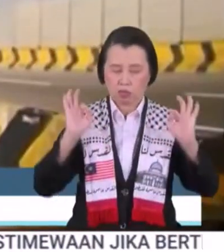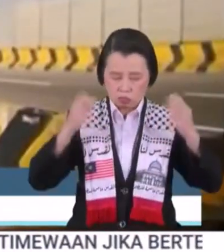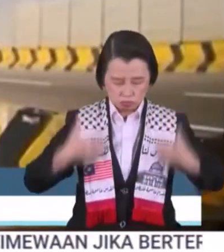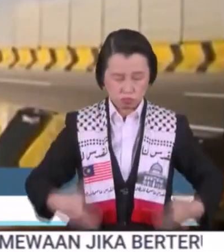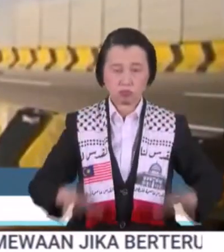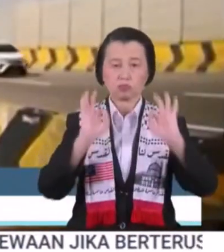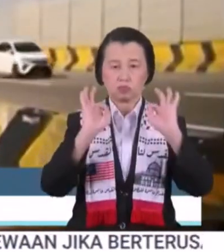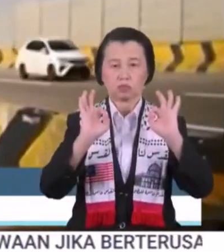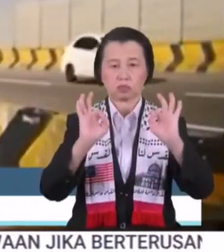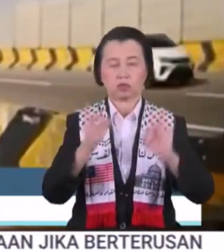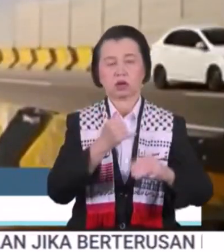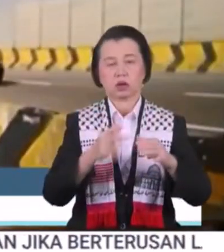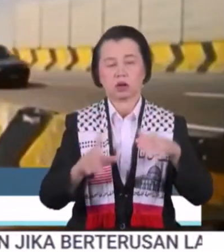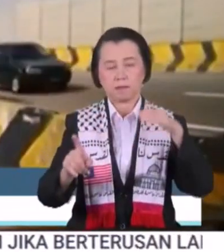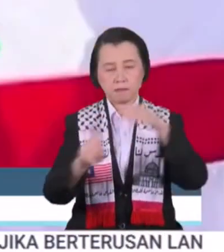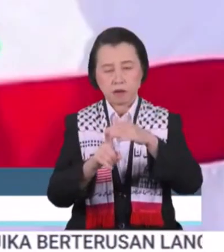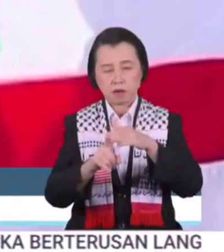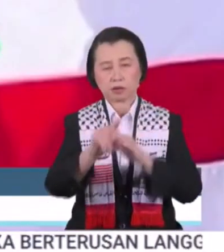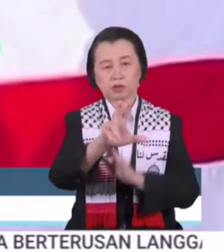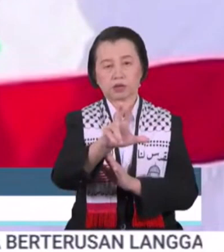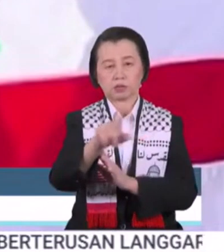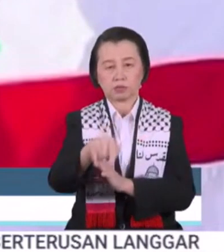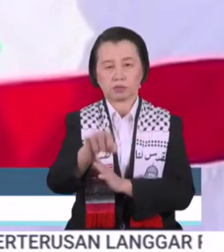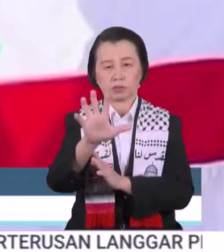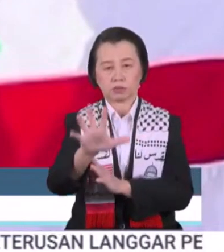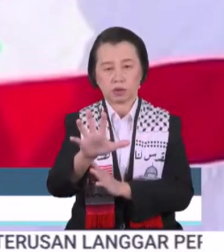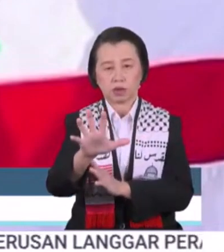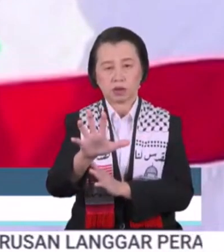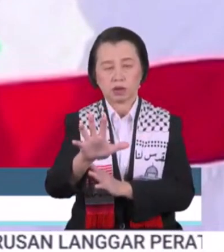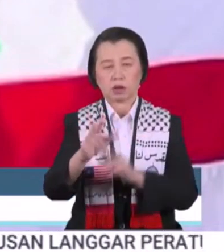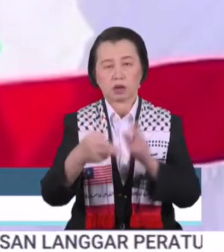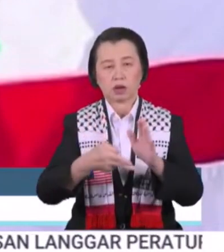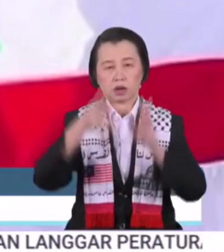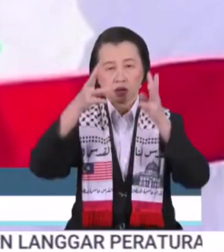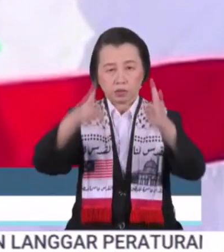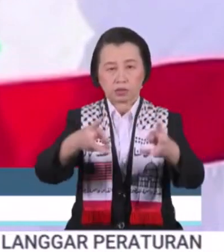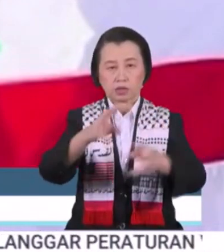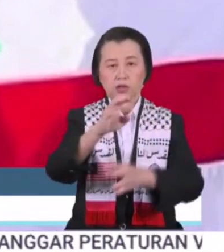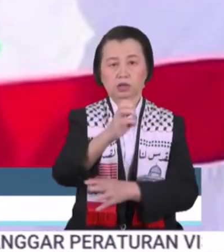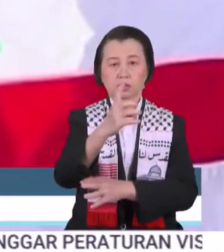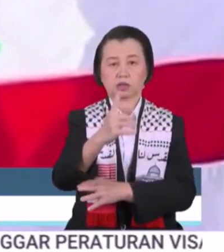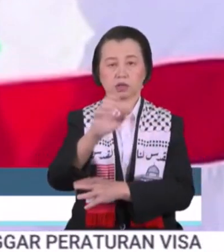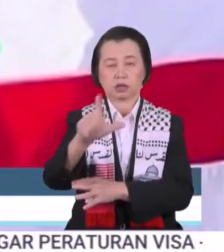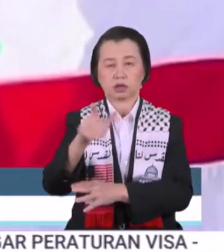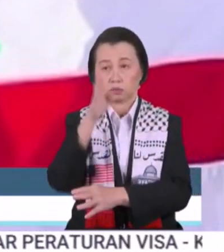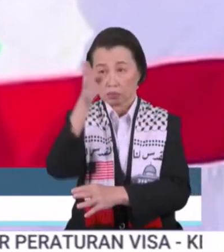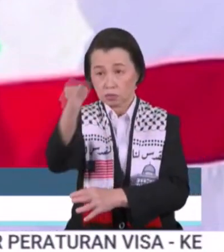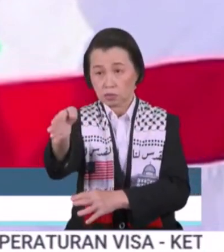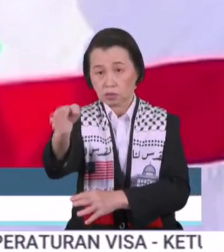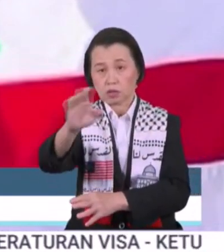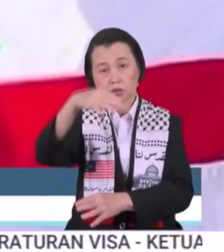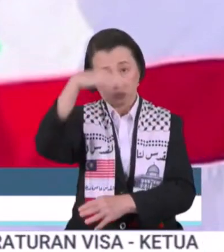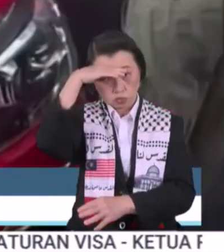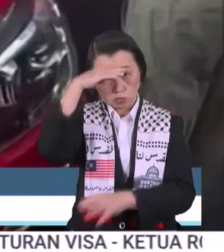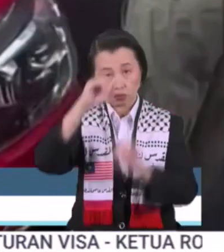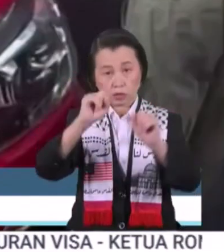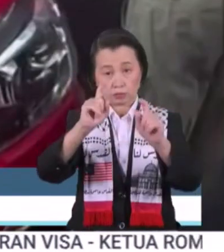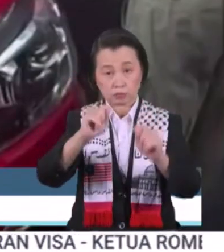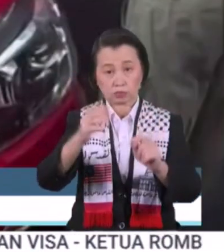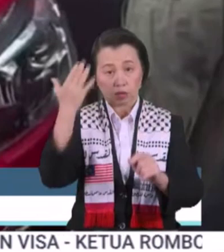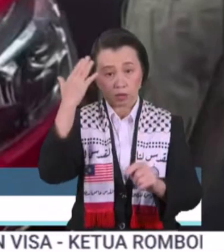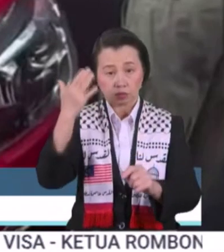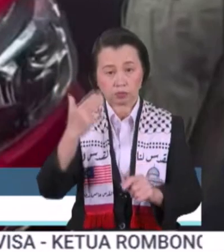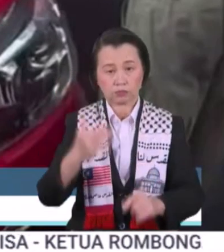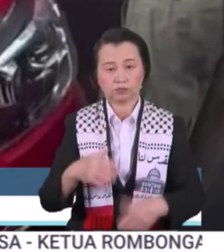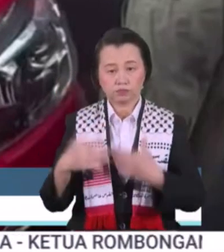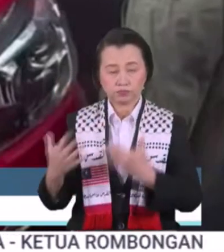cedera. Kemalangan berlaku di kilometer 3.5 Lebuh Raya EDL menghala Kota Tinggi Johor Sabtu lalu. ACP Rauk